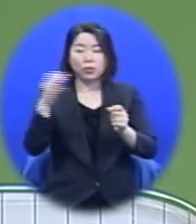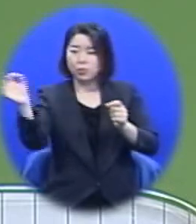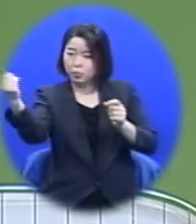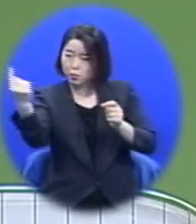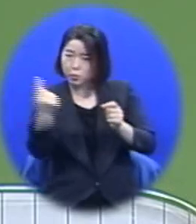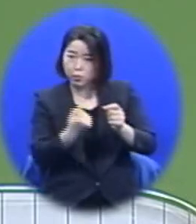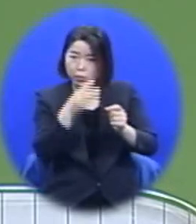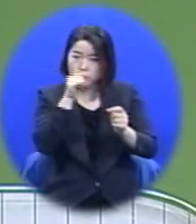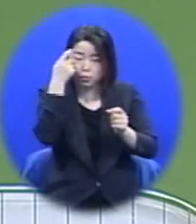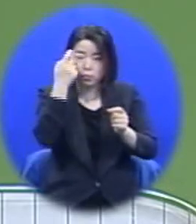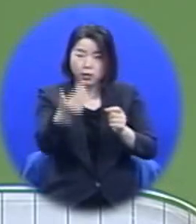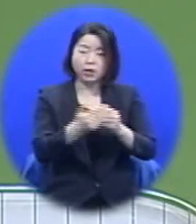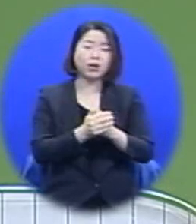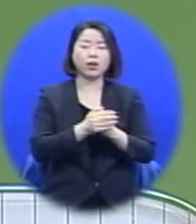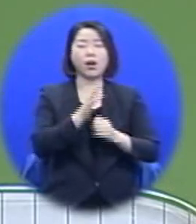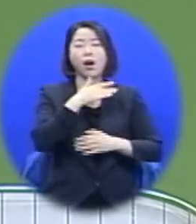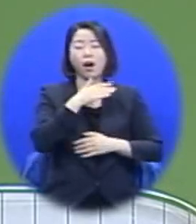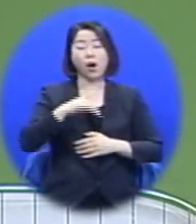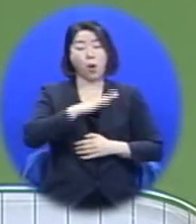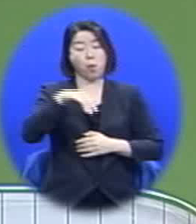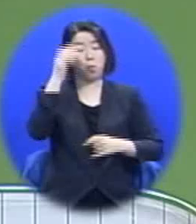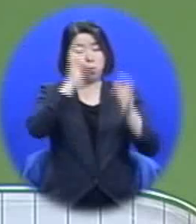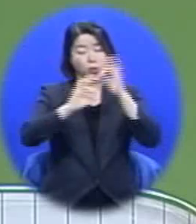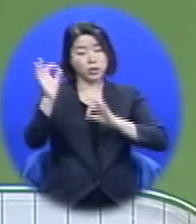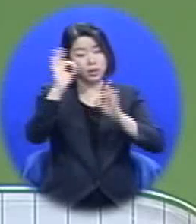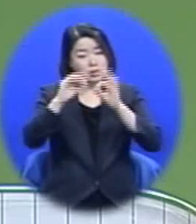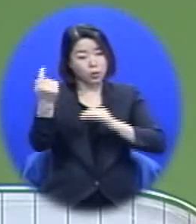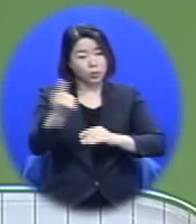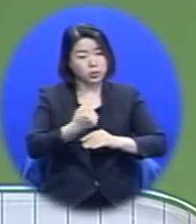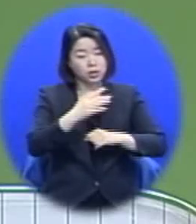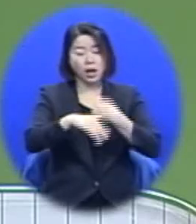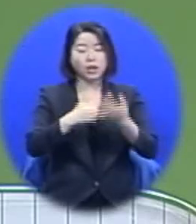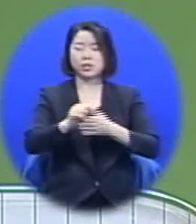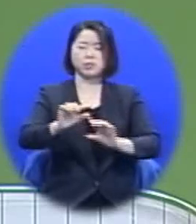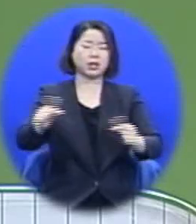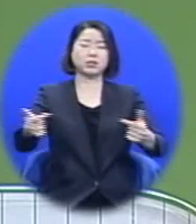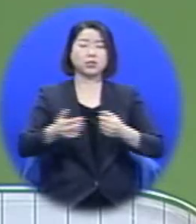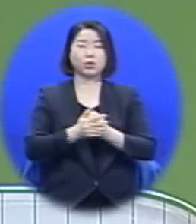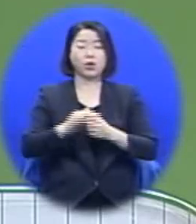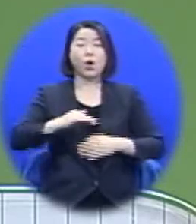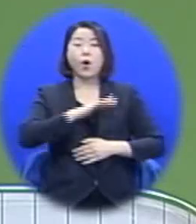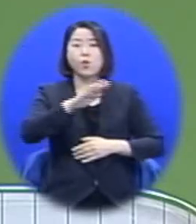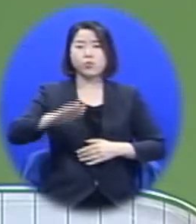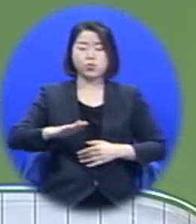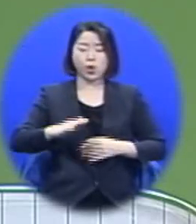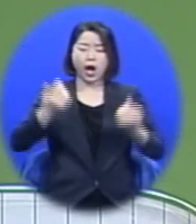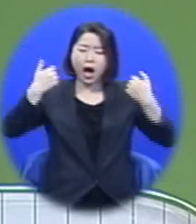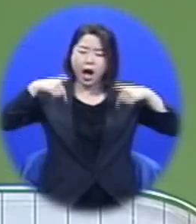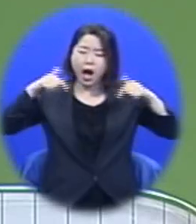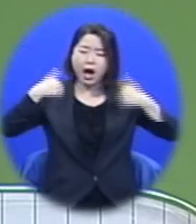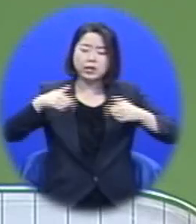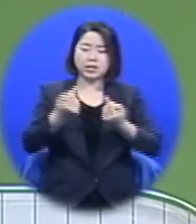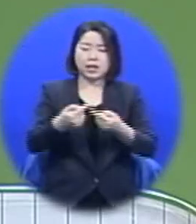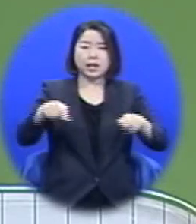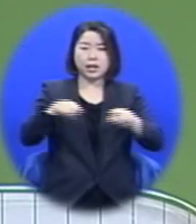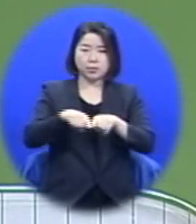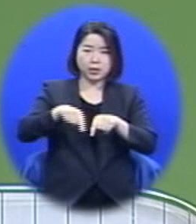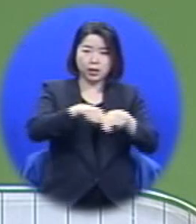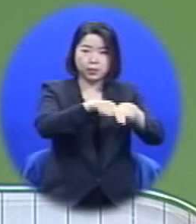아 우리의 길을 찾아 오시는 그런 하나님이 아니십니다 우리와 늘 같이 계셨습니다